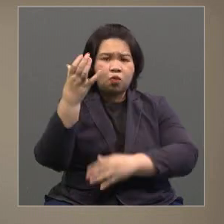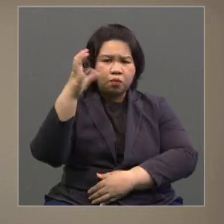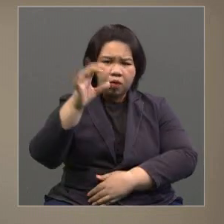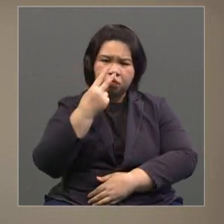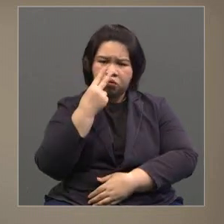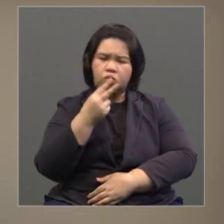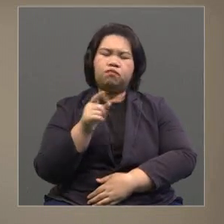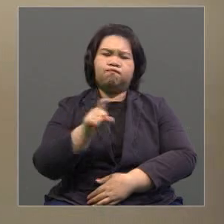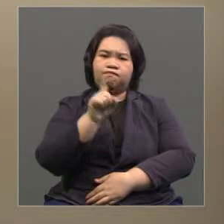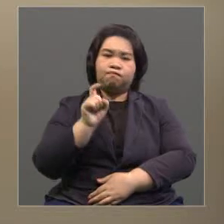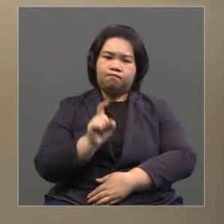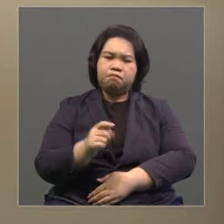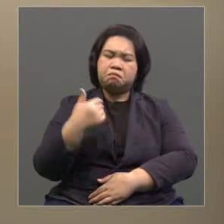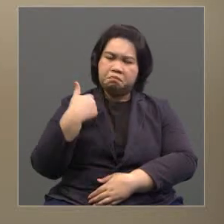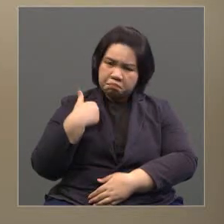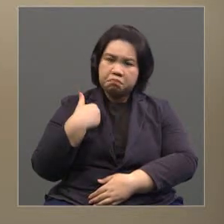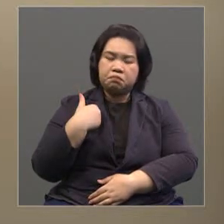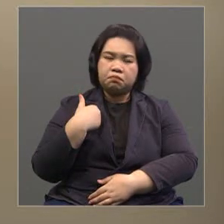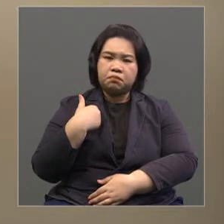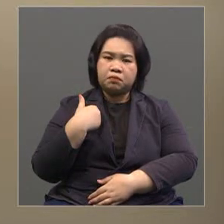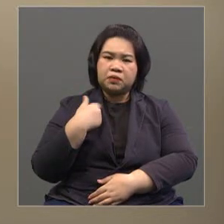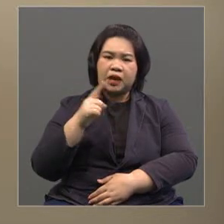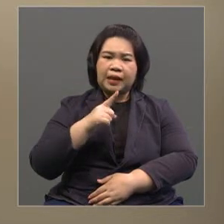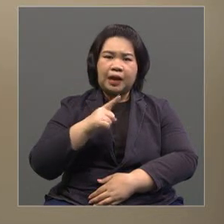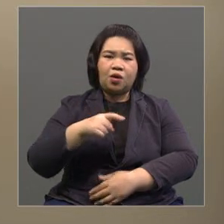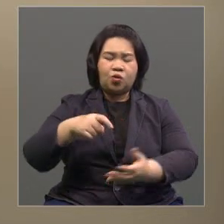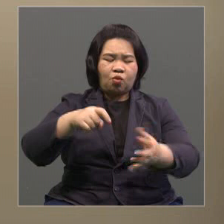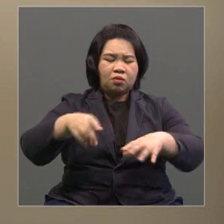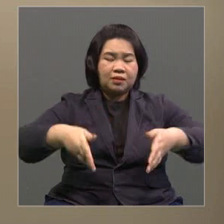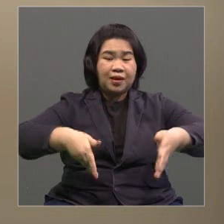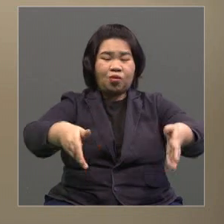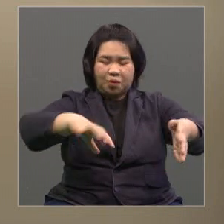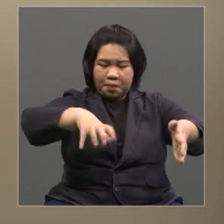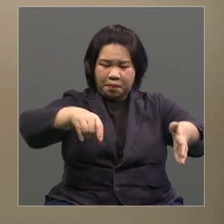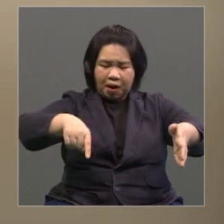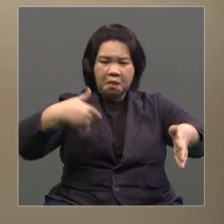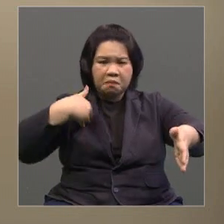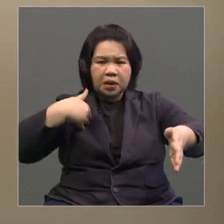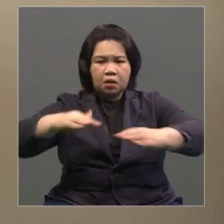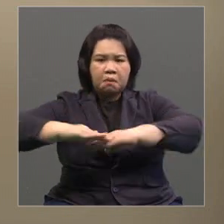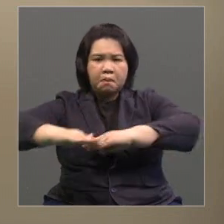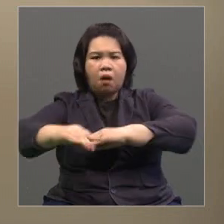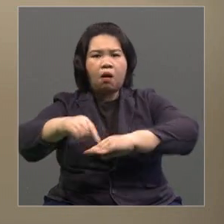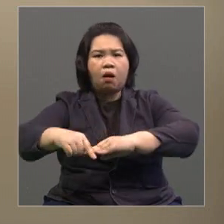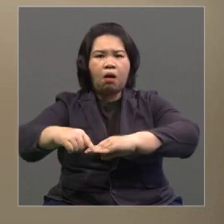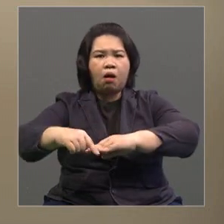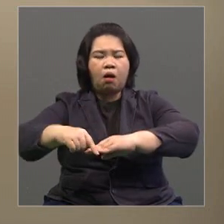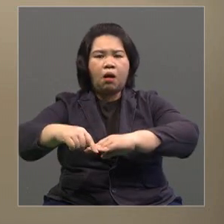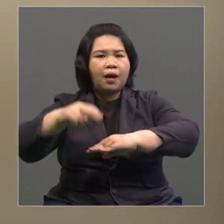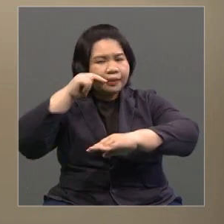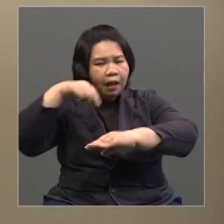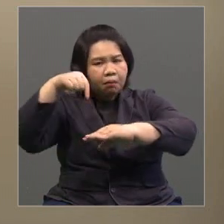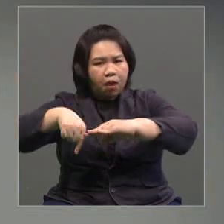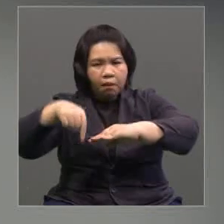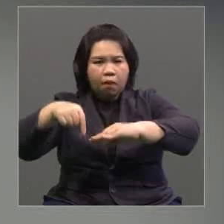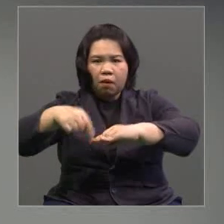ข้อสังเกตถึงจุดระบายน้ำบางจุดเขาบอกว่าพบว่าฝาท่อระบายน้ำเนี่ยบางจุดเขาถูกลาดยางทับเอาไว้ซึ่งเจ้าหน้าที่เ